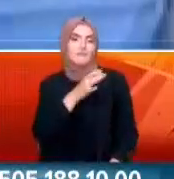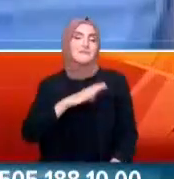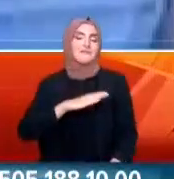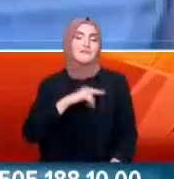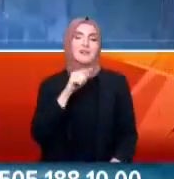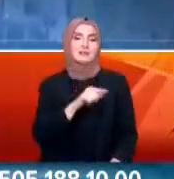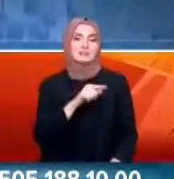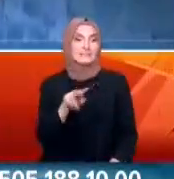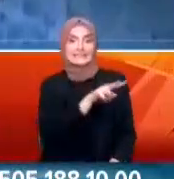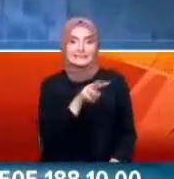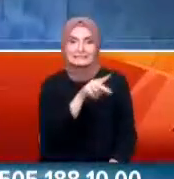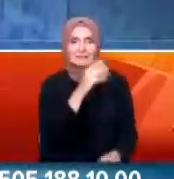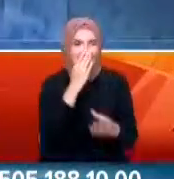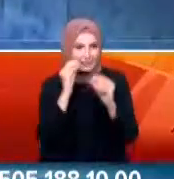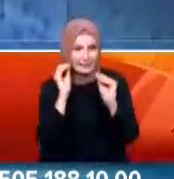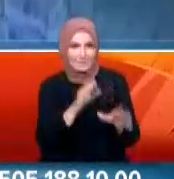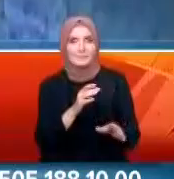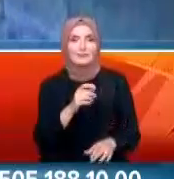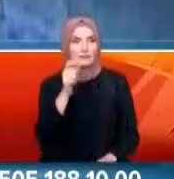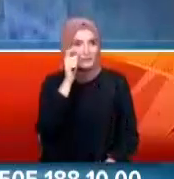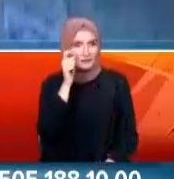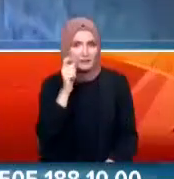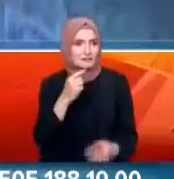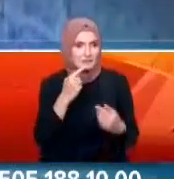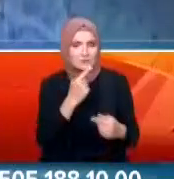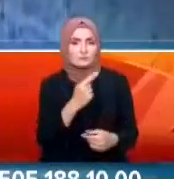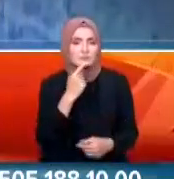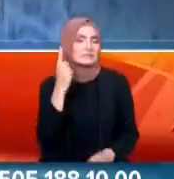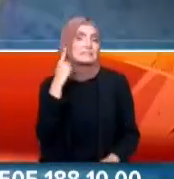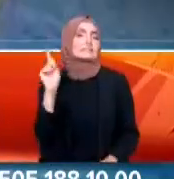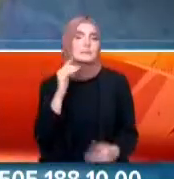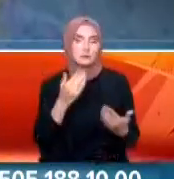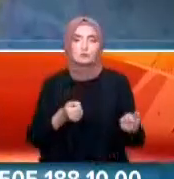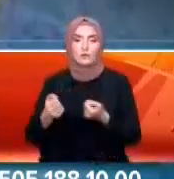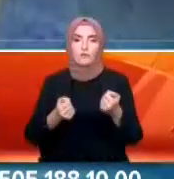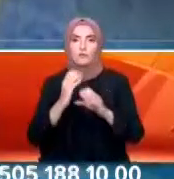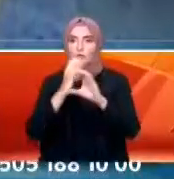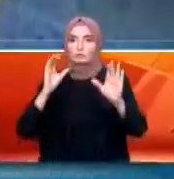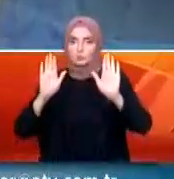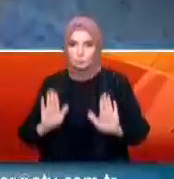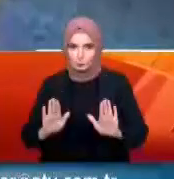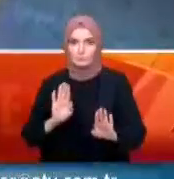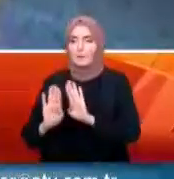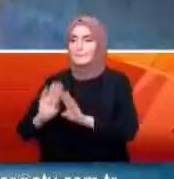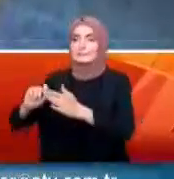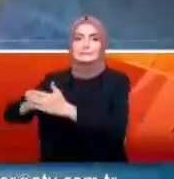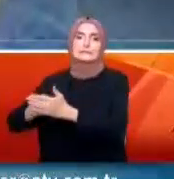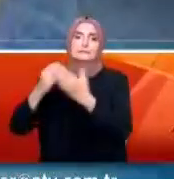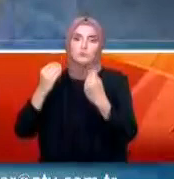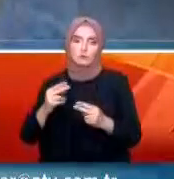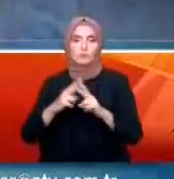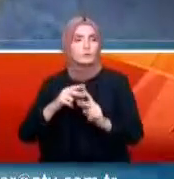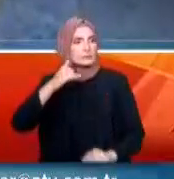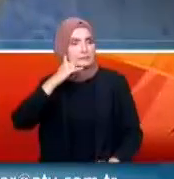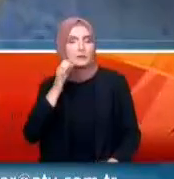İkili tepkilere ve ikazlara aldırış etmeyince şoför otobüsü durdurup kapıları kilitledi ve polise haber verdi.